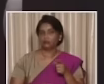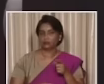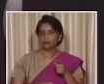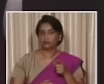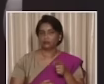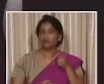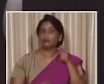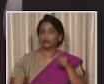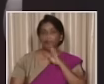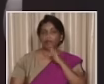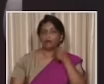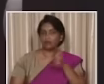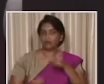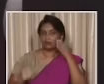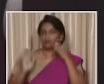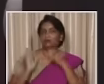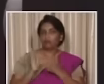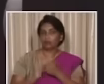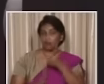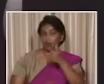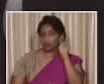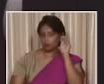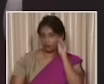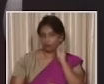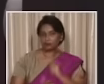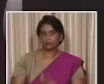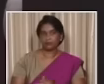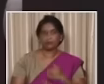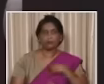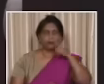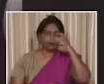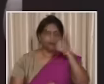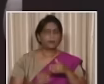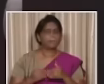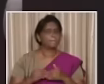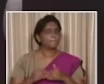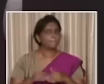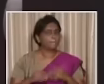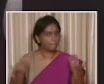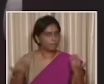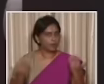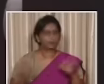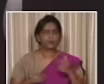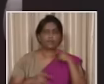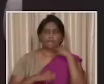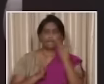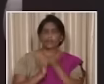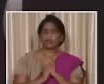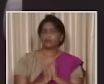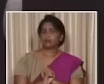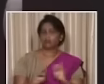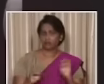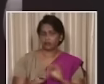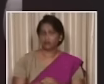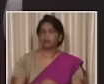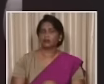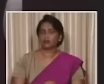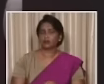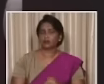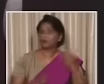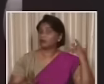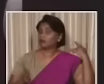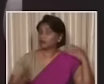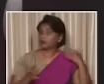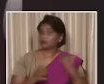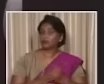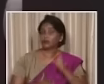මේක ඉතාමත්ම වැදගත් කාරණාවක් මෙන්න මේක හොඳින් අහගෙන ඉන්න මම දැක්ක මේ පත්තරවල සමාජ මාධ්‍යවල යනවා